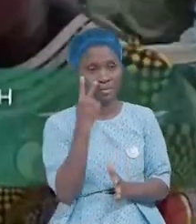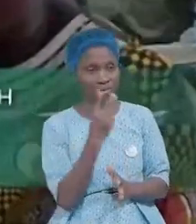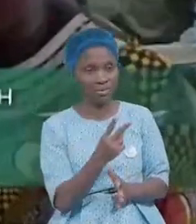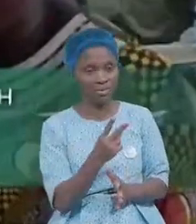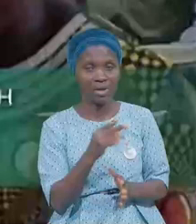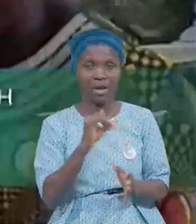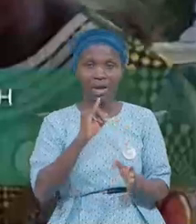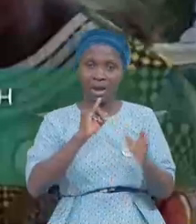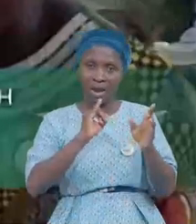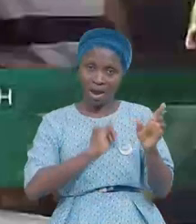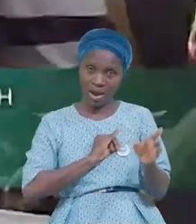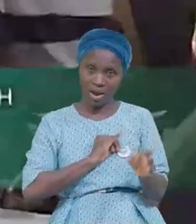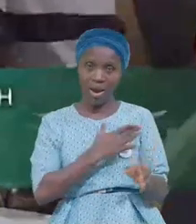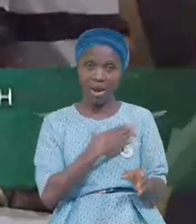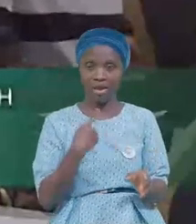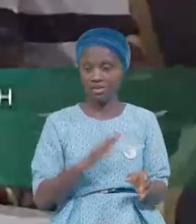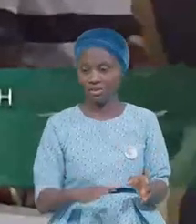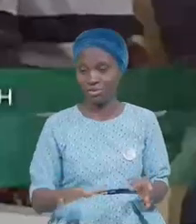Ésaïe 8, 18.